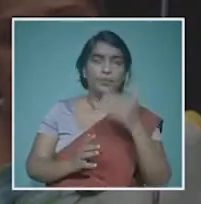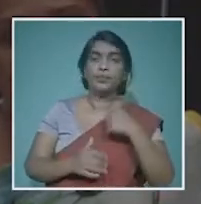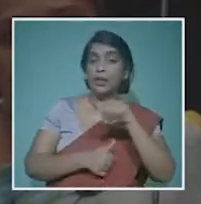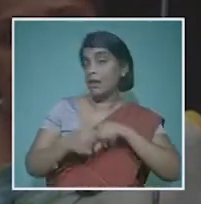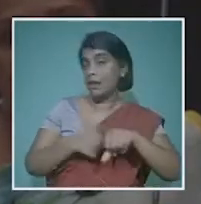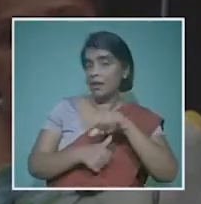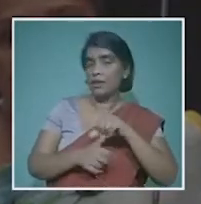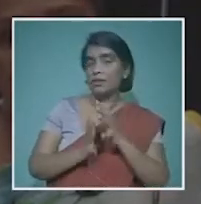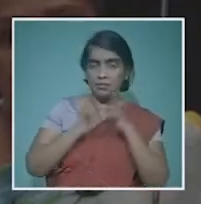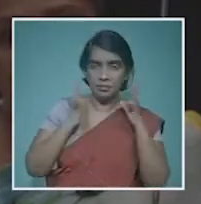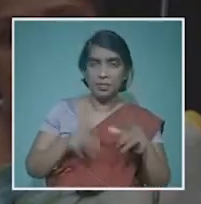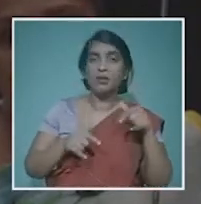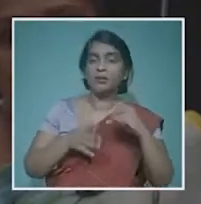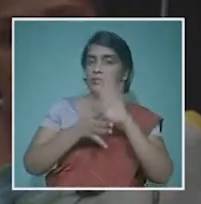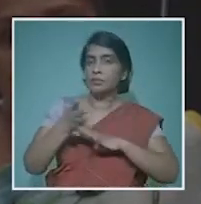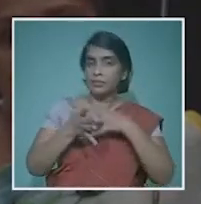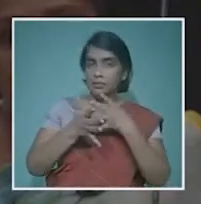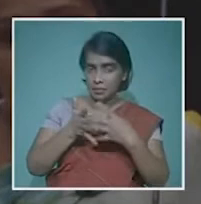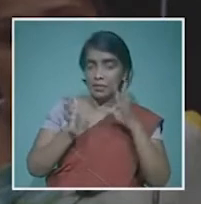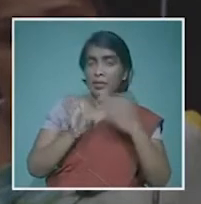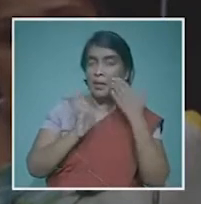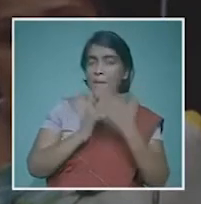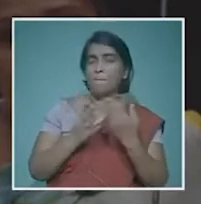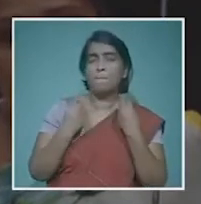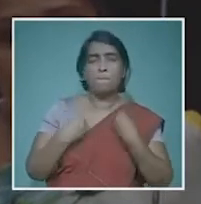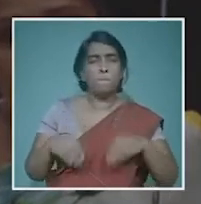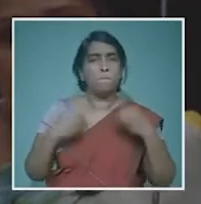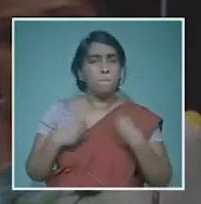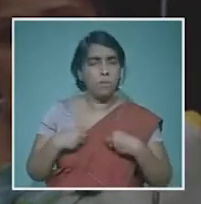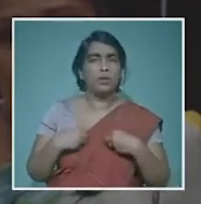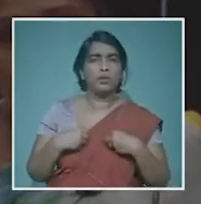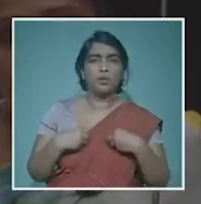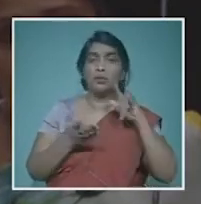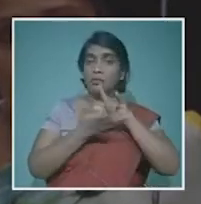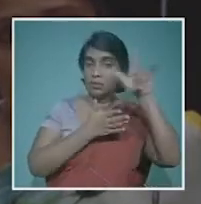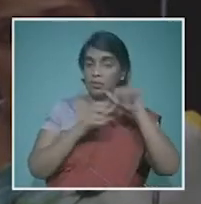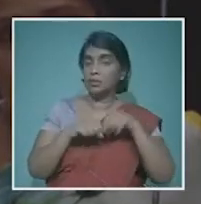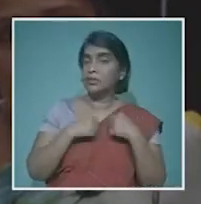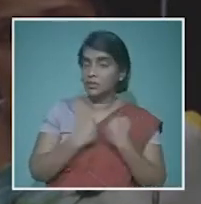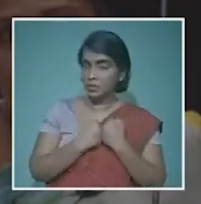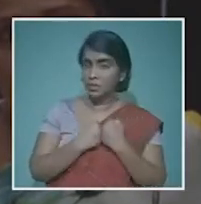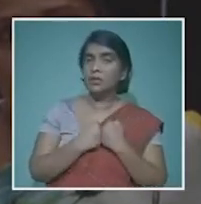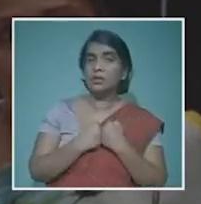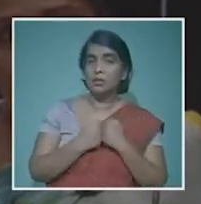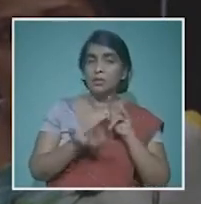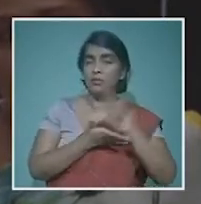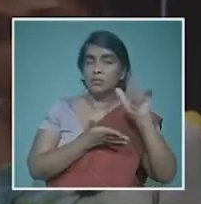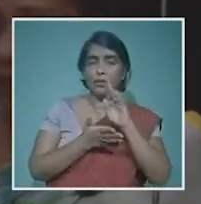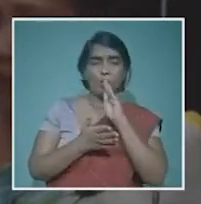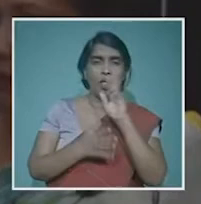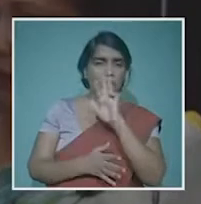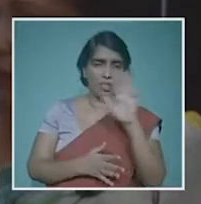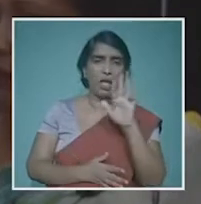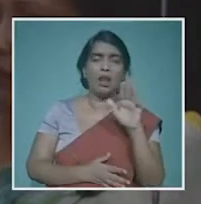ආයතන ගණනාවක් මේ අයවැය ඉදිරිපත් කළා තිබෙනවා පාඩුයි කියලා. බලන්න ශ්‍රී ලංකා ගුවන් සමාගම ප්ලේන් තියෙනවා මම දන්න විදියට